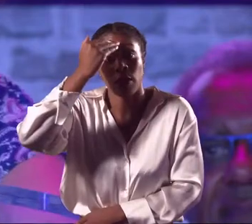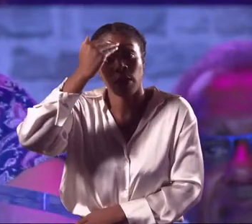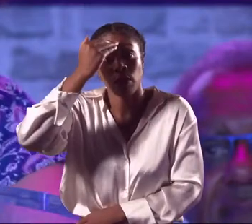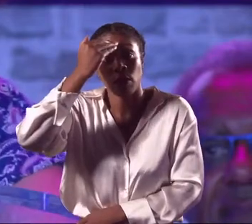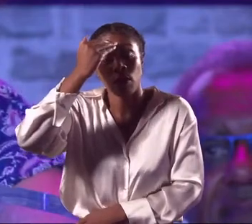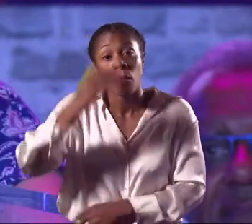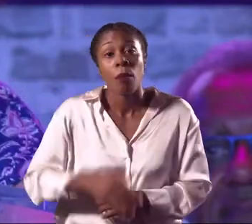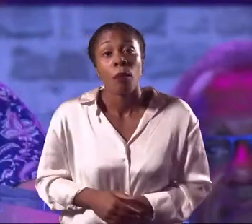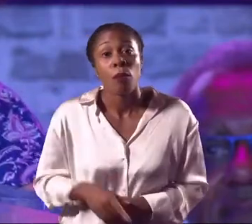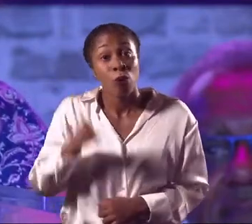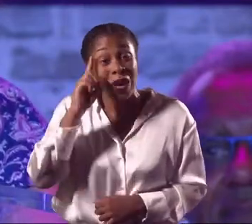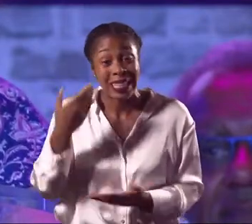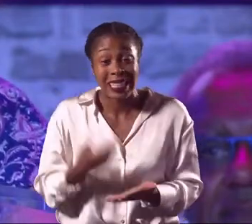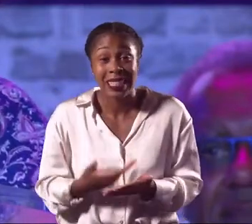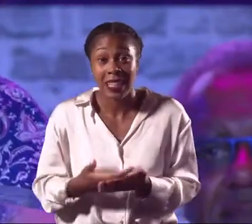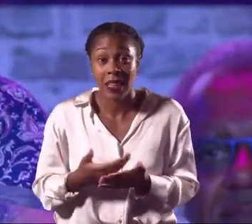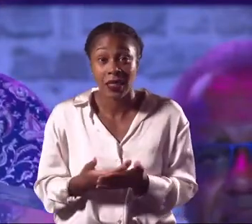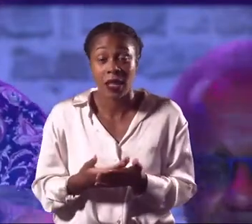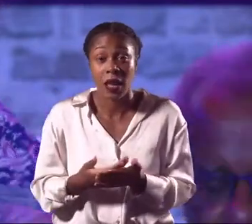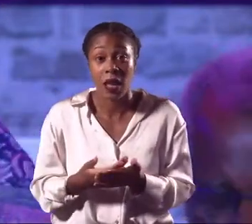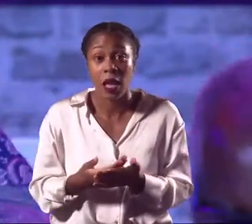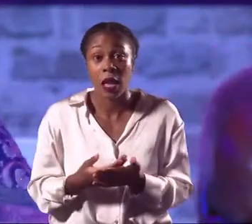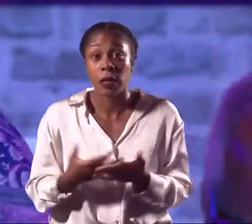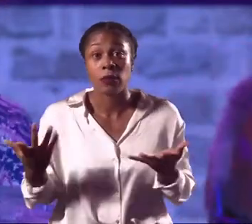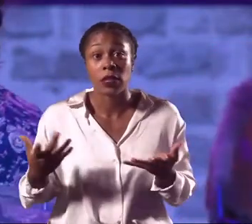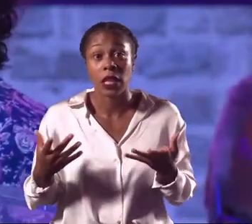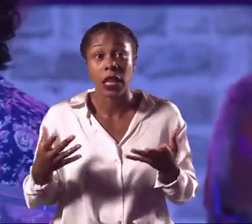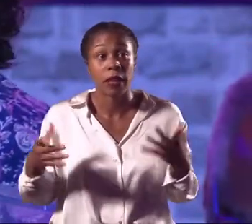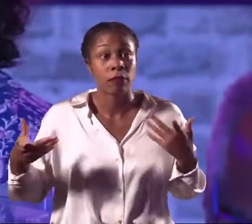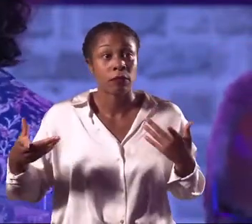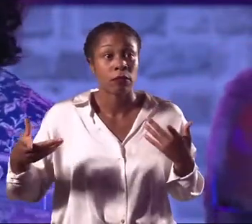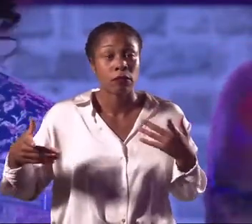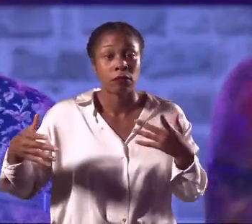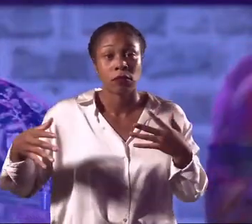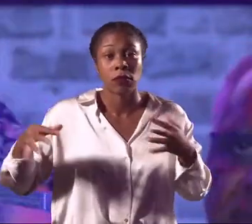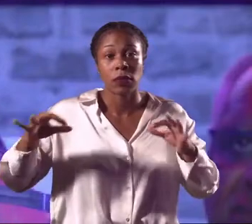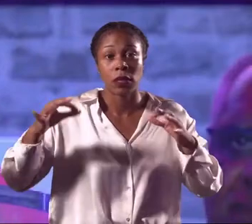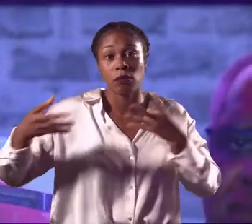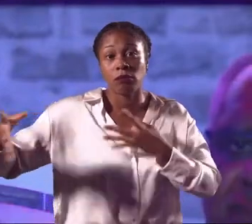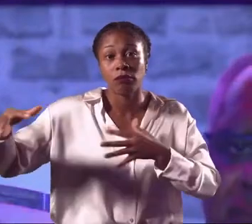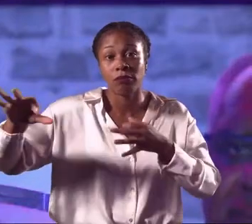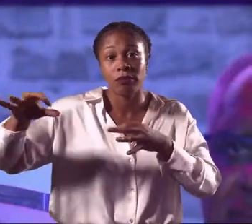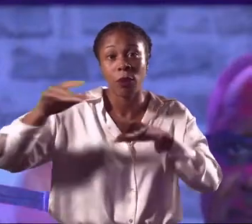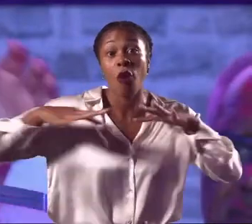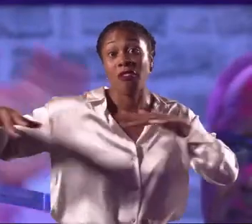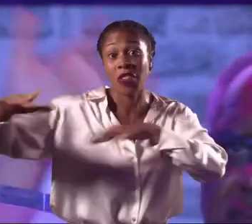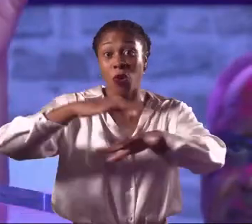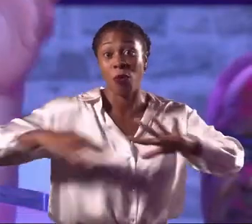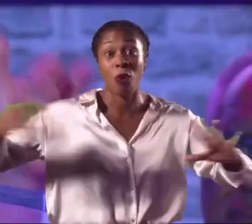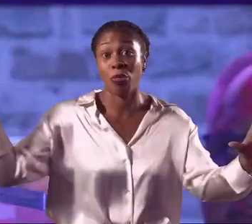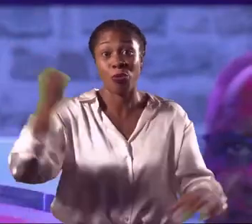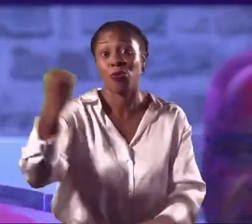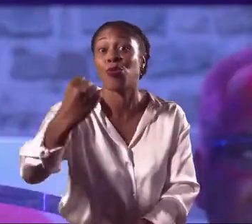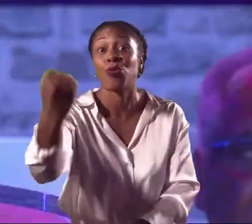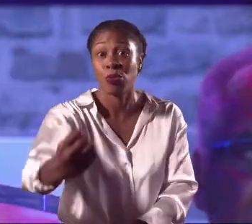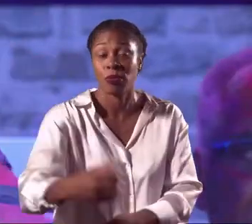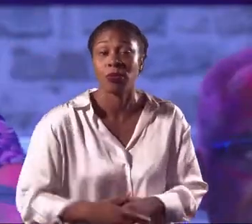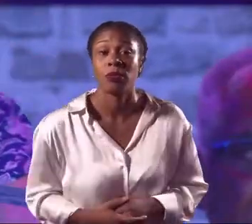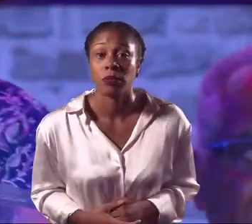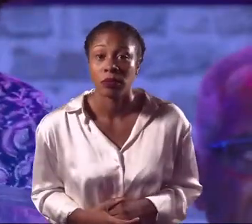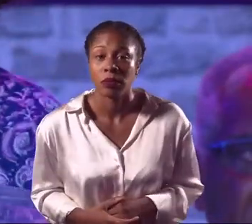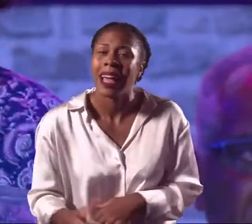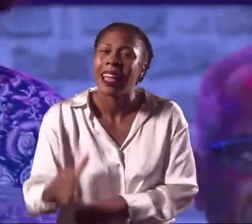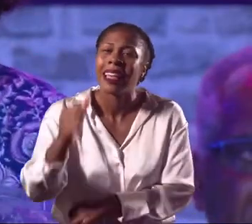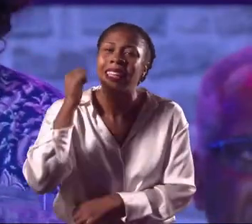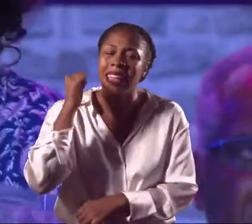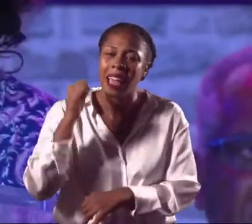être considéré comme un écocide. Vous avez certainement vu une série d'associations ont déposé hier